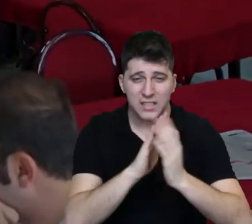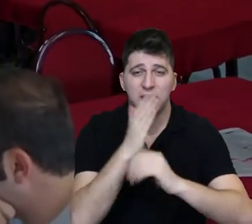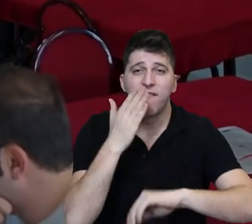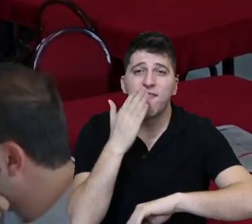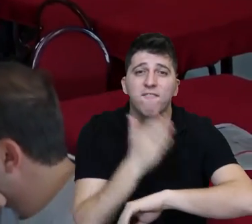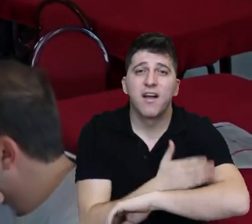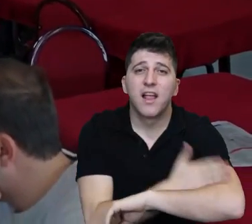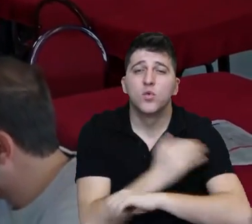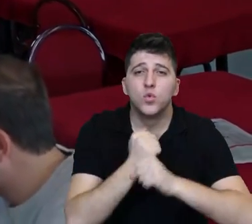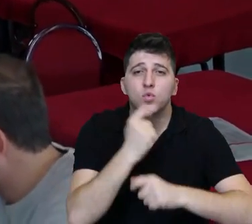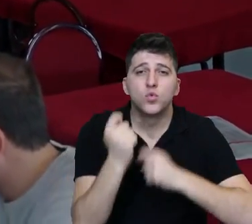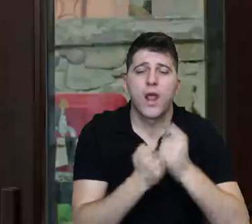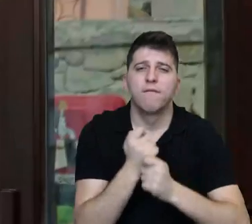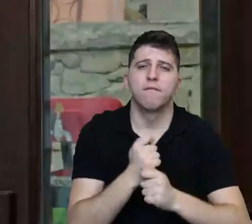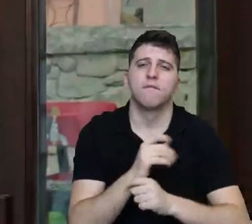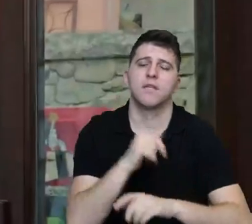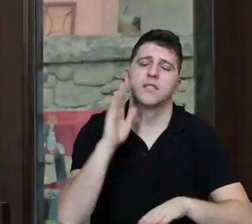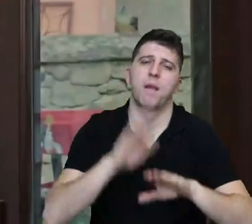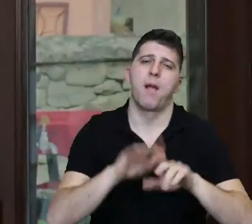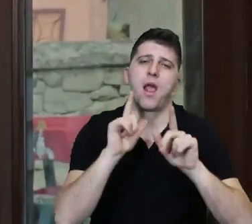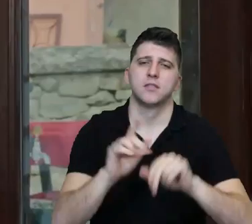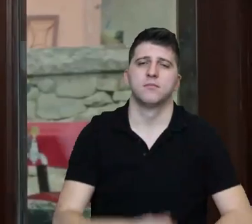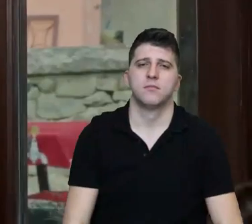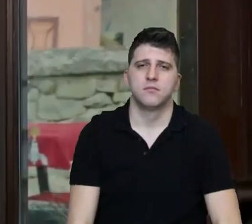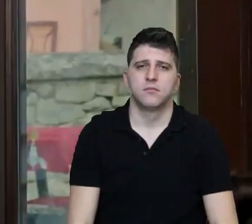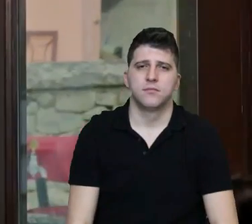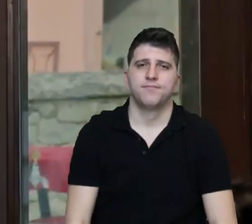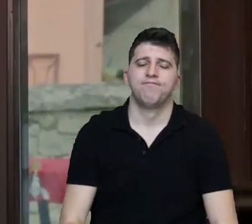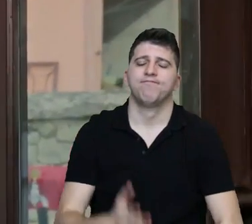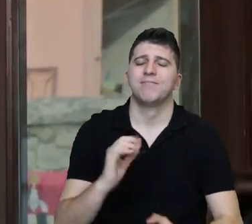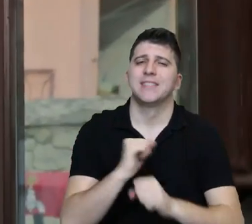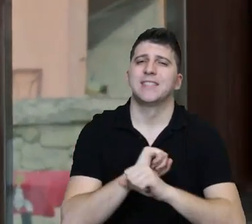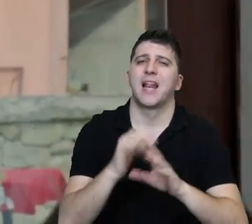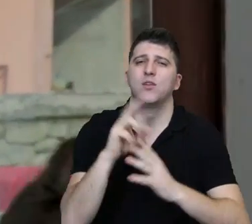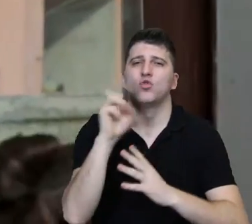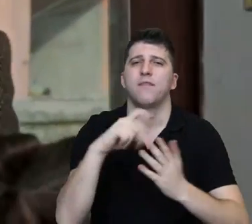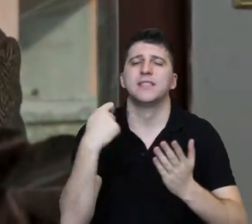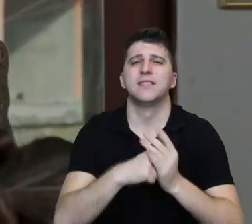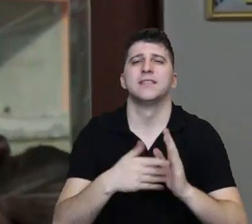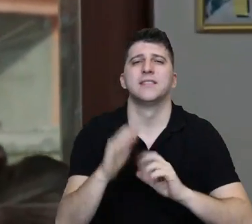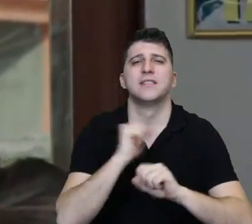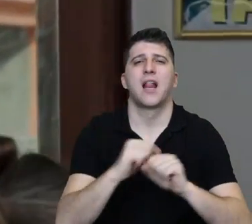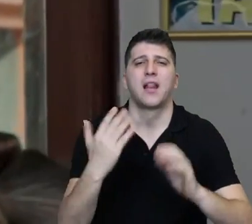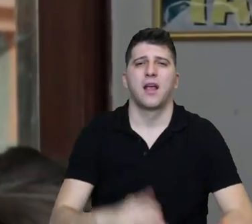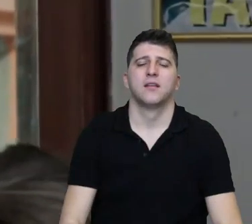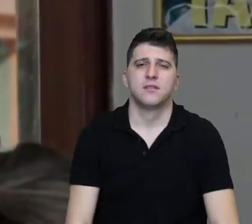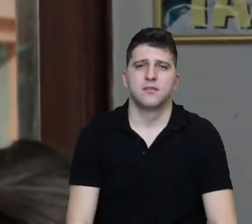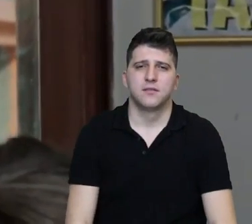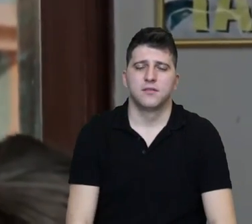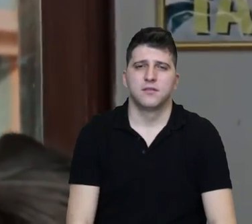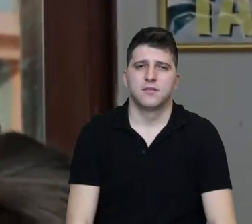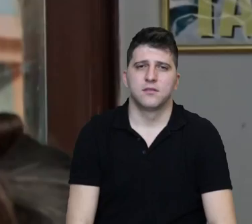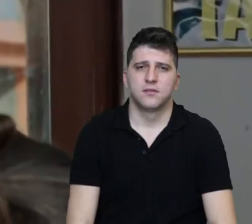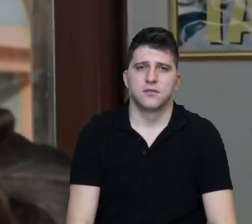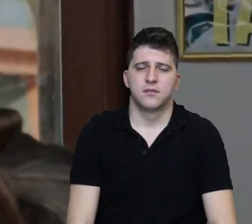vatani görevini, borcunu yerine getir. Yetti ya, yetti döviz bırakanlar ya. Önündeki masada oturan